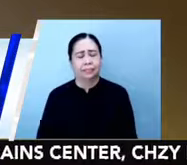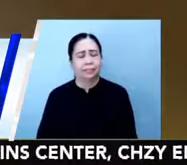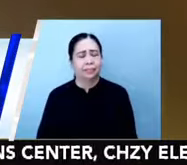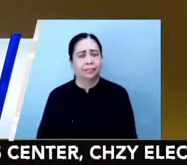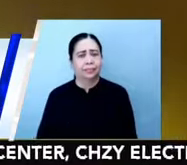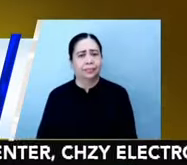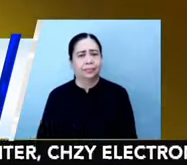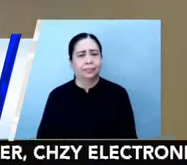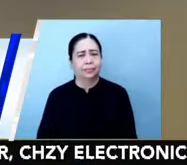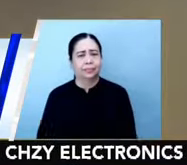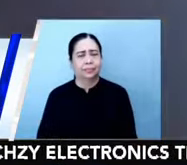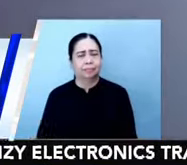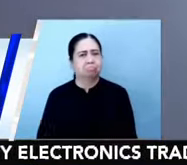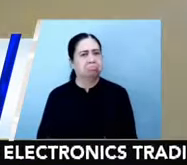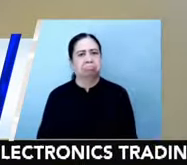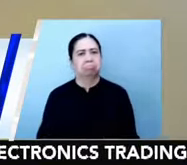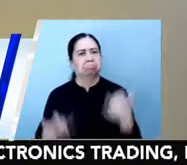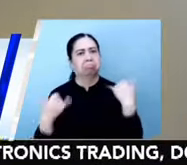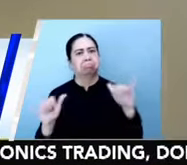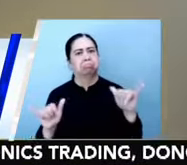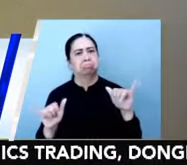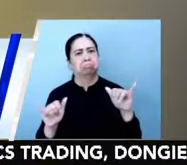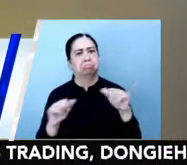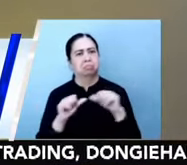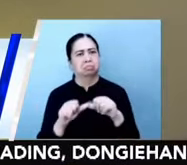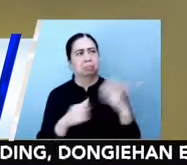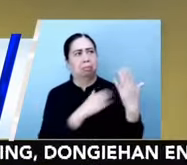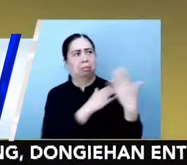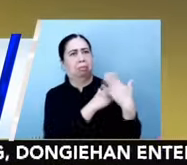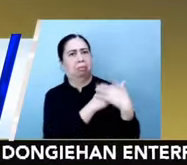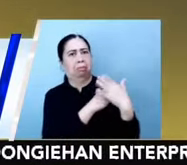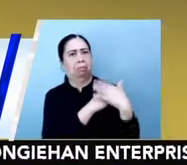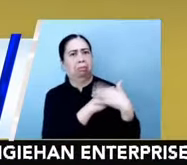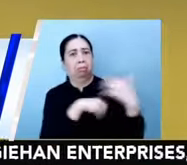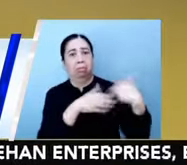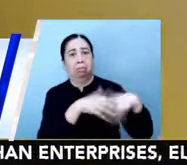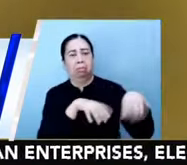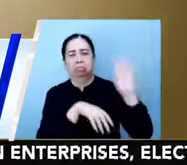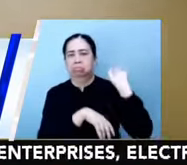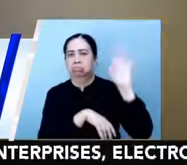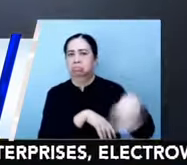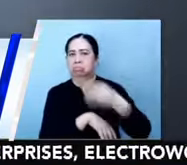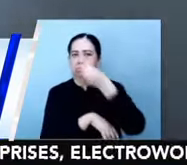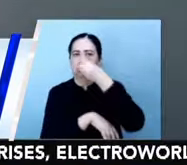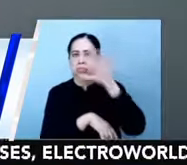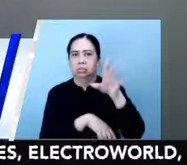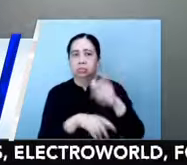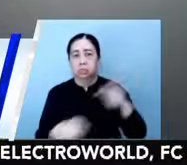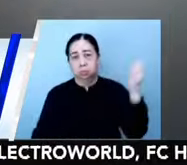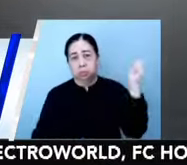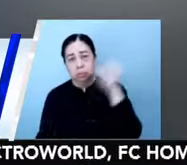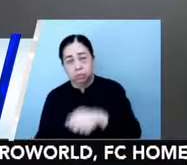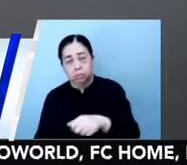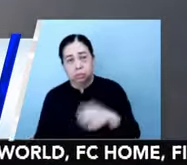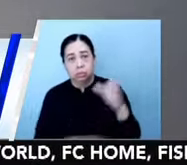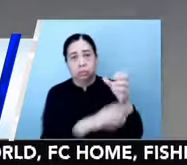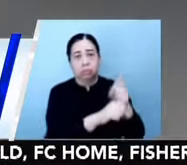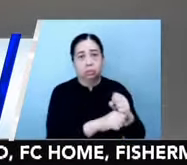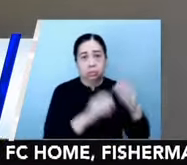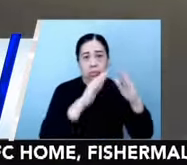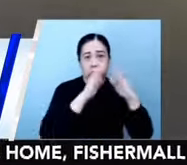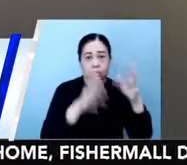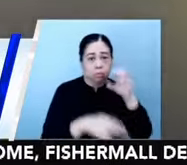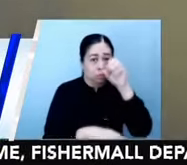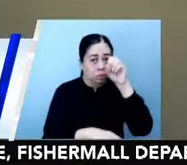Hindi tumigil ang matanda kahit pa sinisita na ng kanyang mga kapitbahay. Matapos pukpukin, pumasok sa kanyang bahay ang matanda.